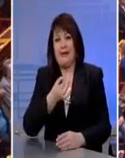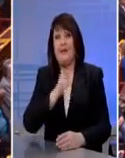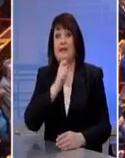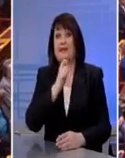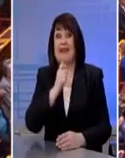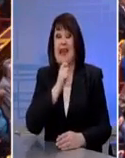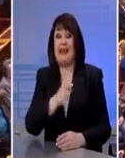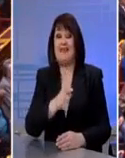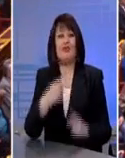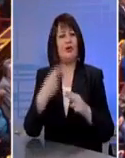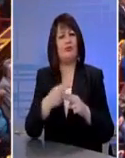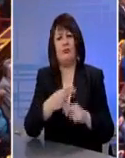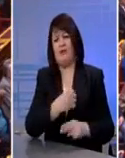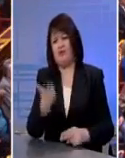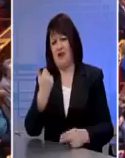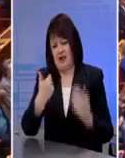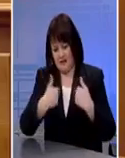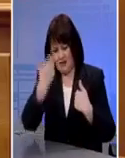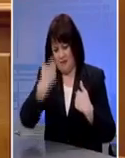συνέντευξη αναξιόπιστο.